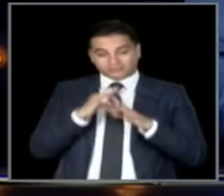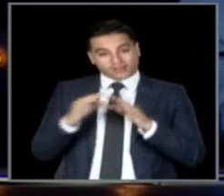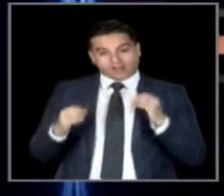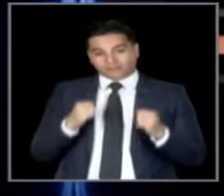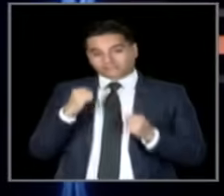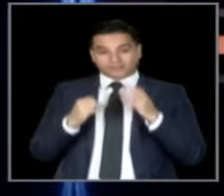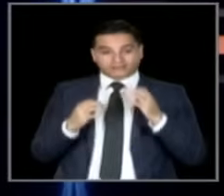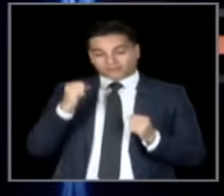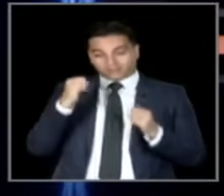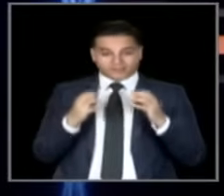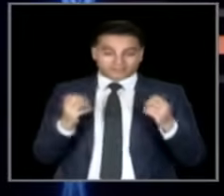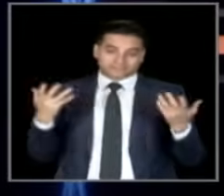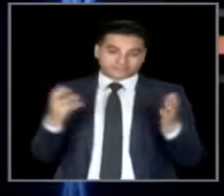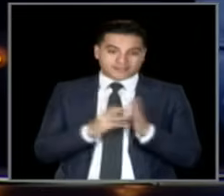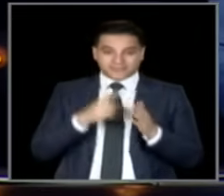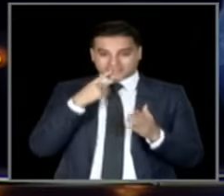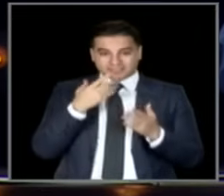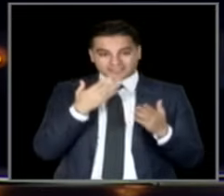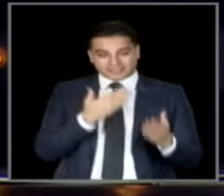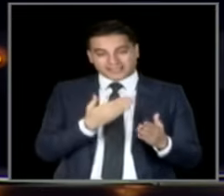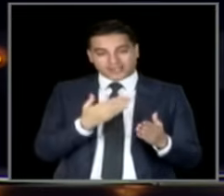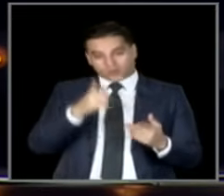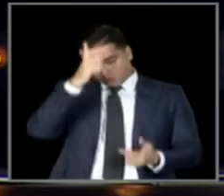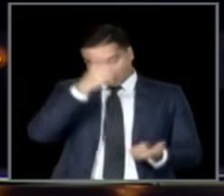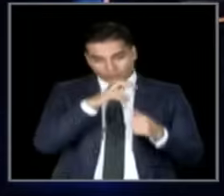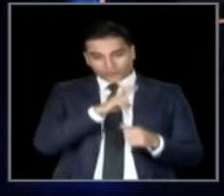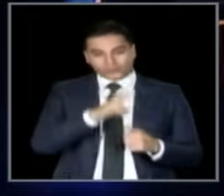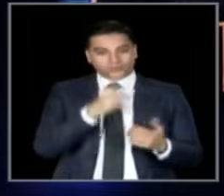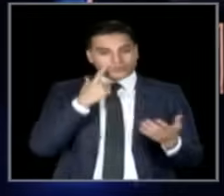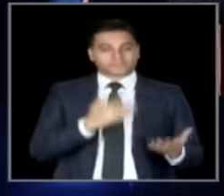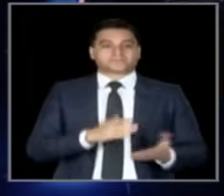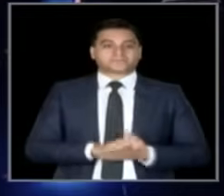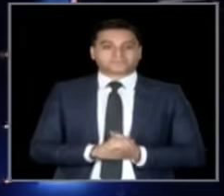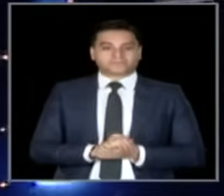نارية. جامعة اسكندرية، علوم، والسؤال: